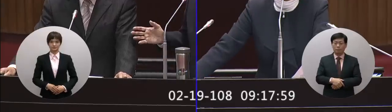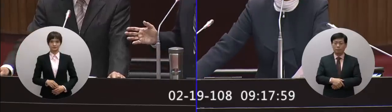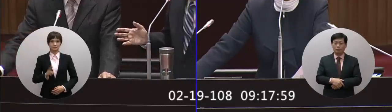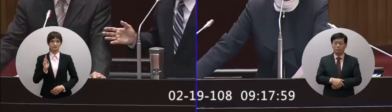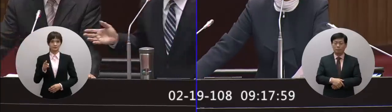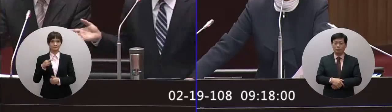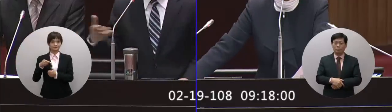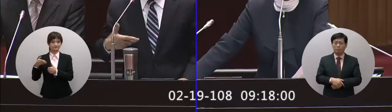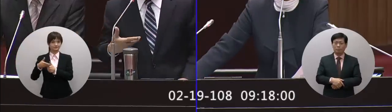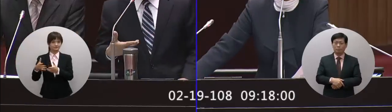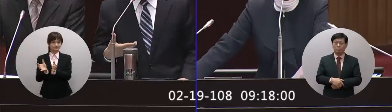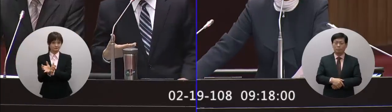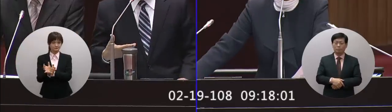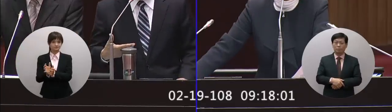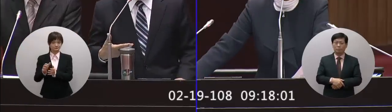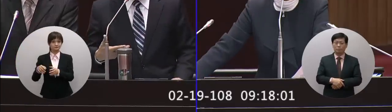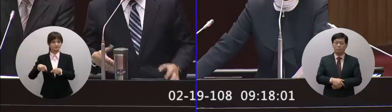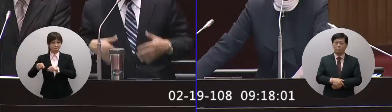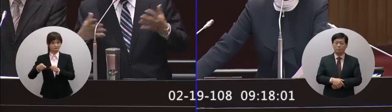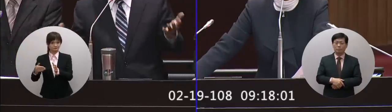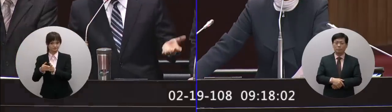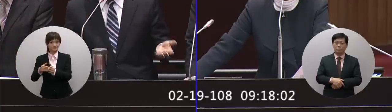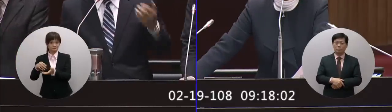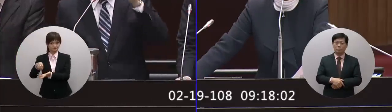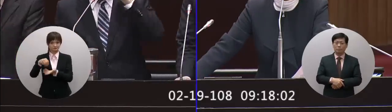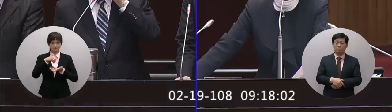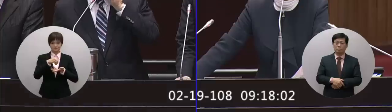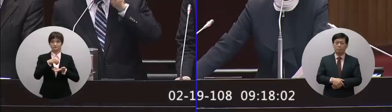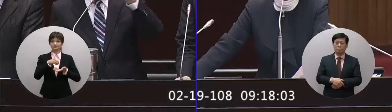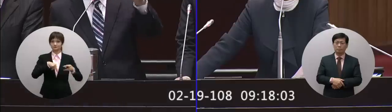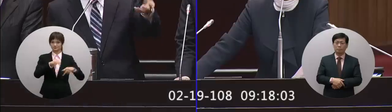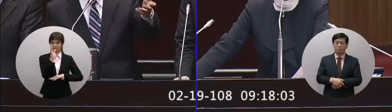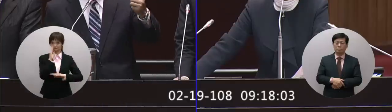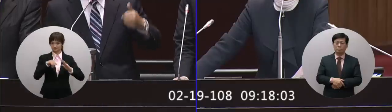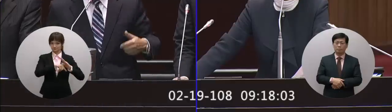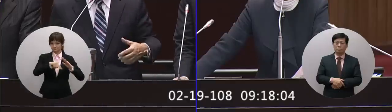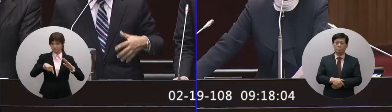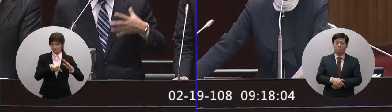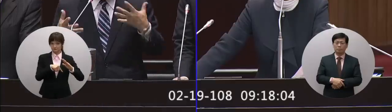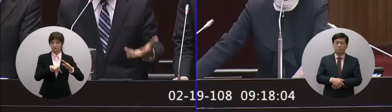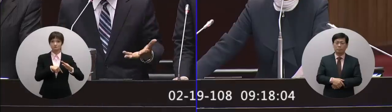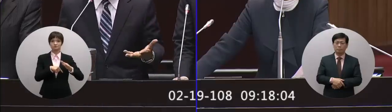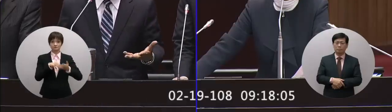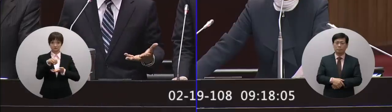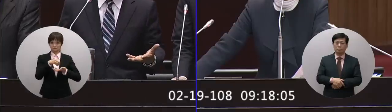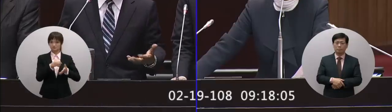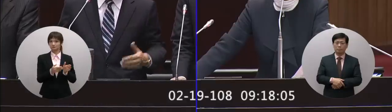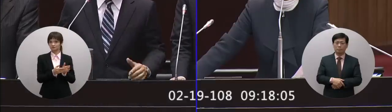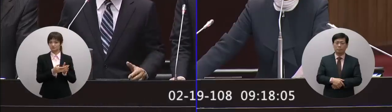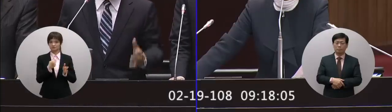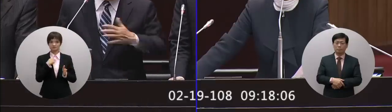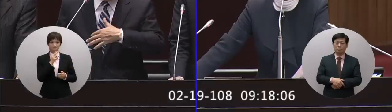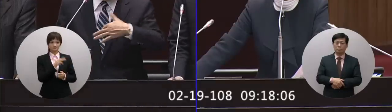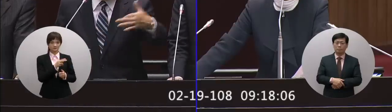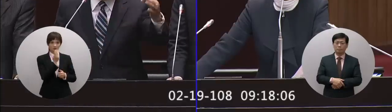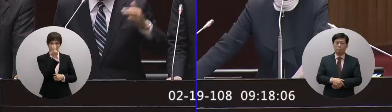里面先送到院，啊，院里边我请相关的政委来审查，这个要有这样